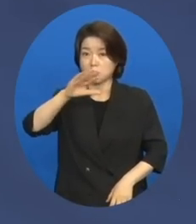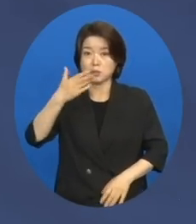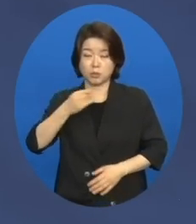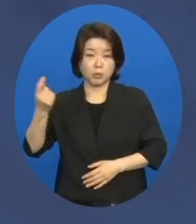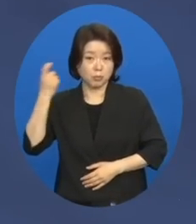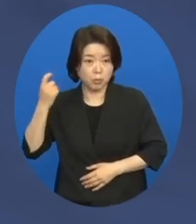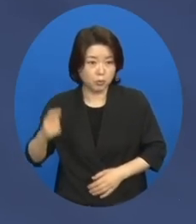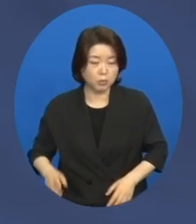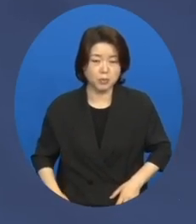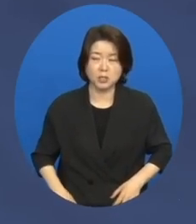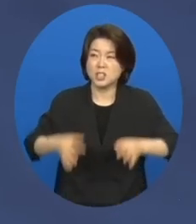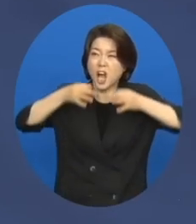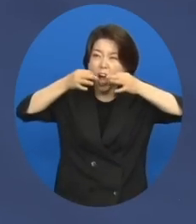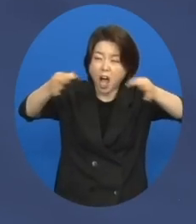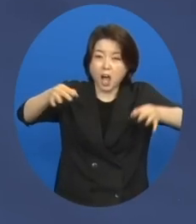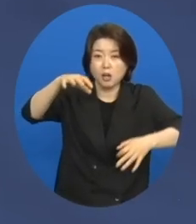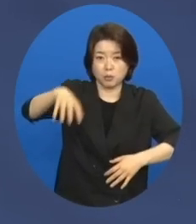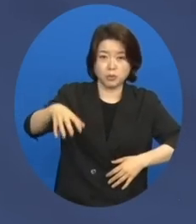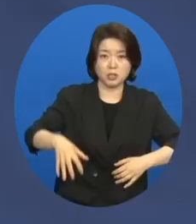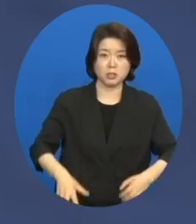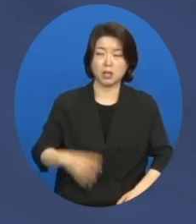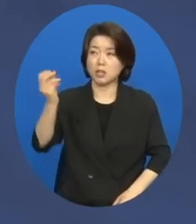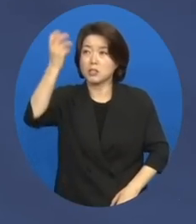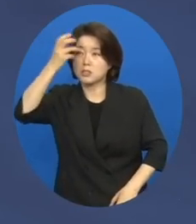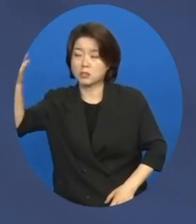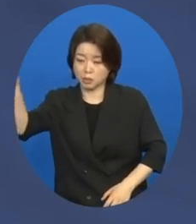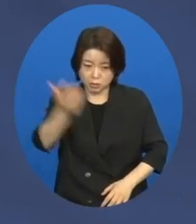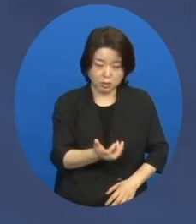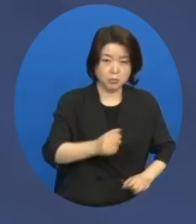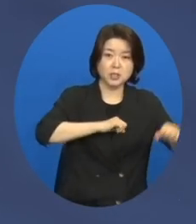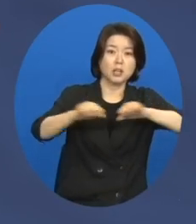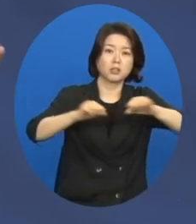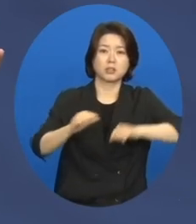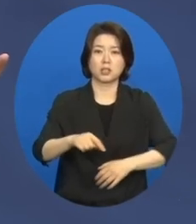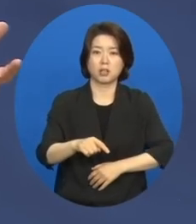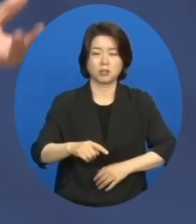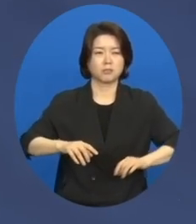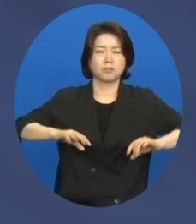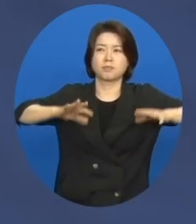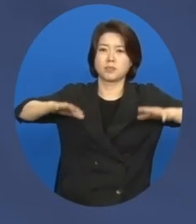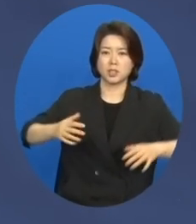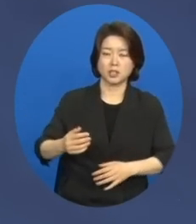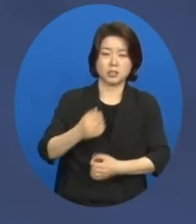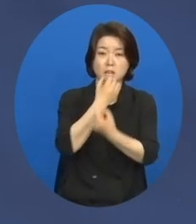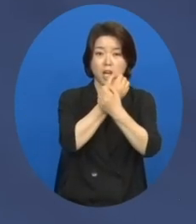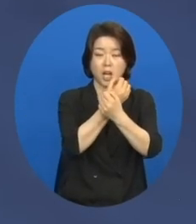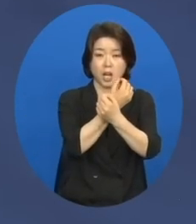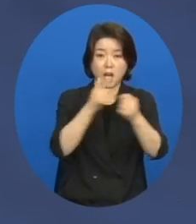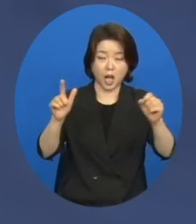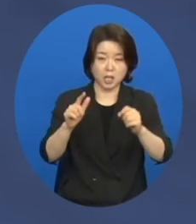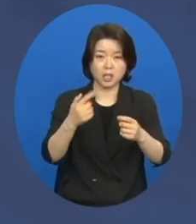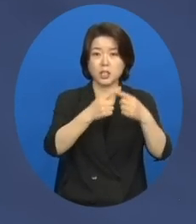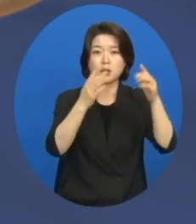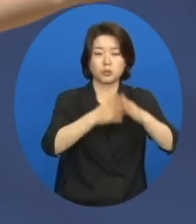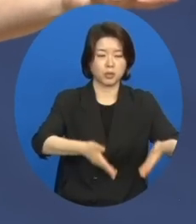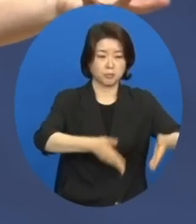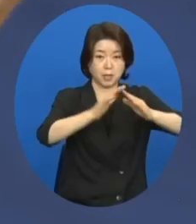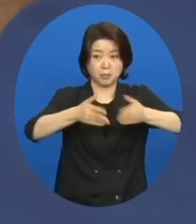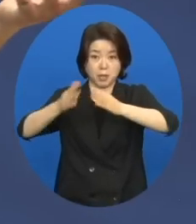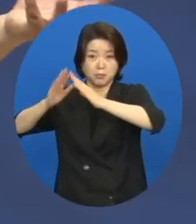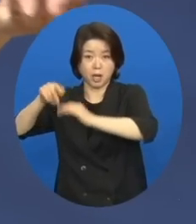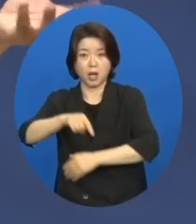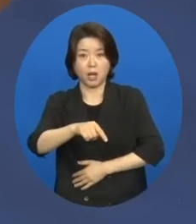복음을 외치는 그곳에서 성령님이 역사하셔가지고 그 자랑스러운 갈라디아 교회들이 여러 교회들이